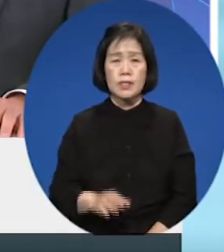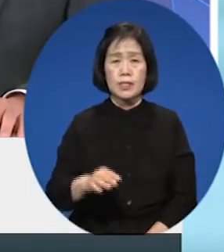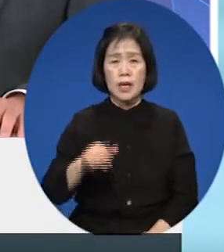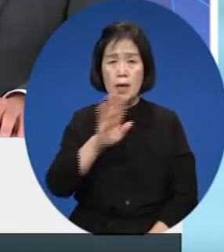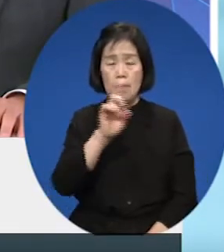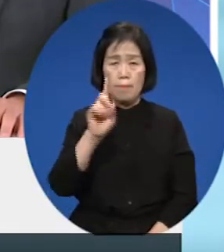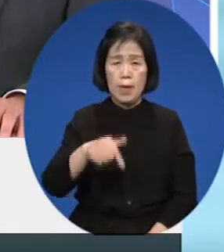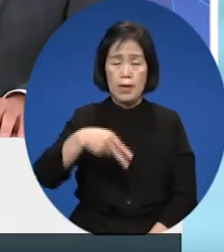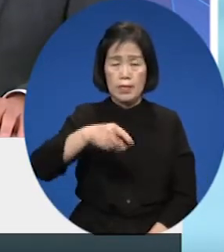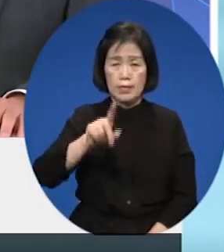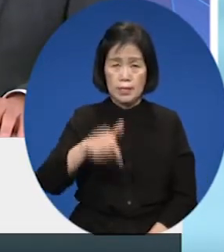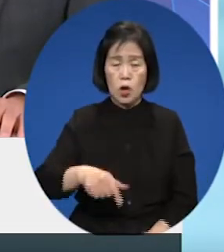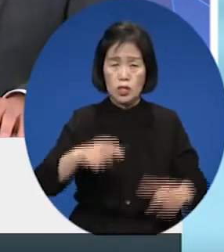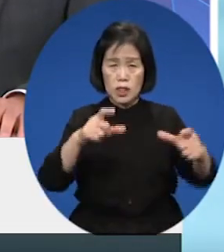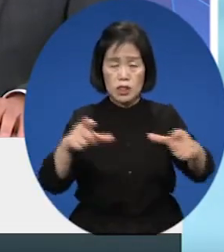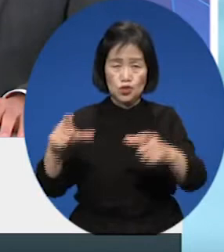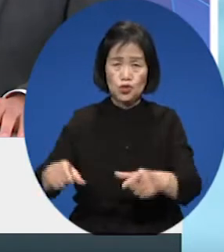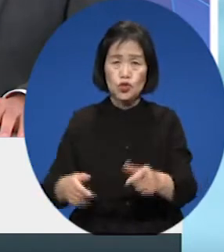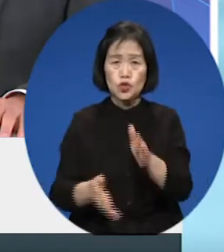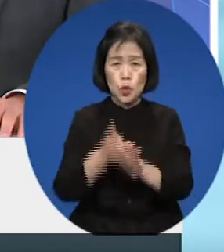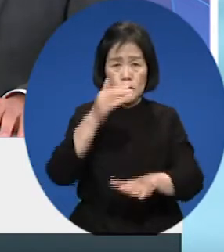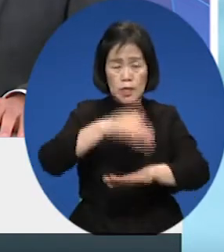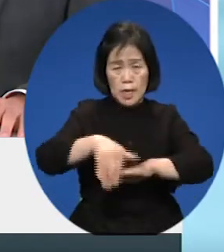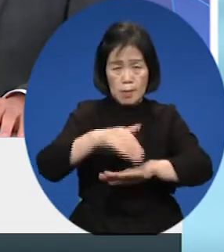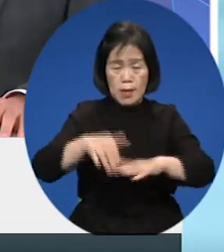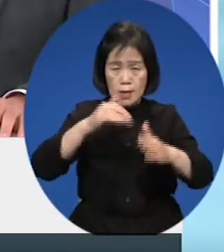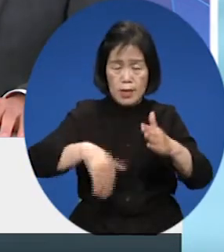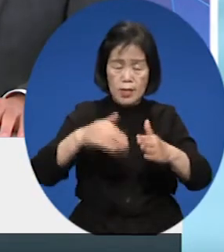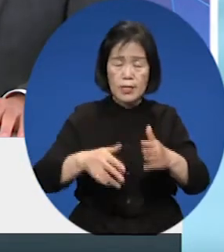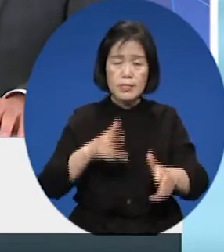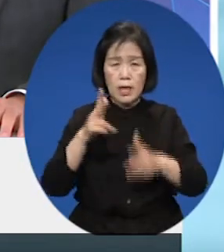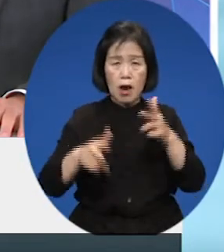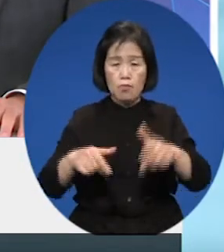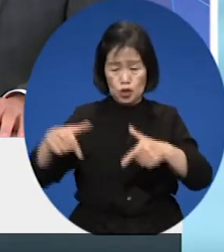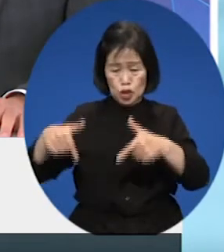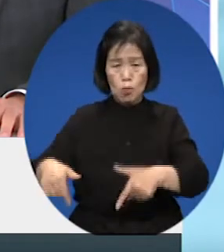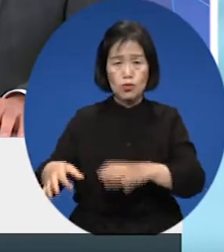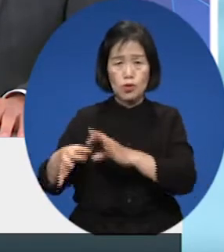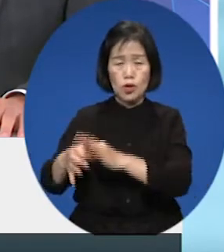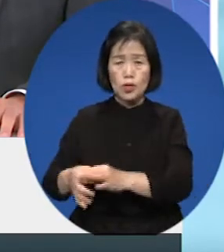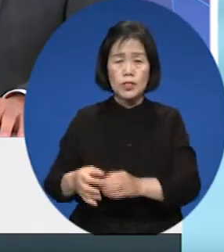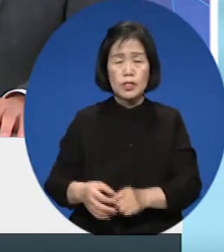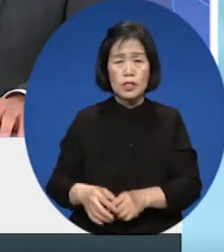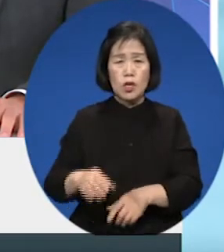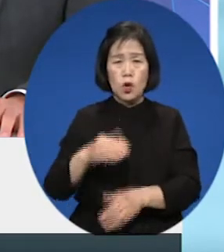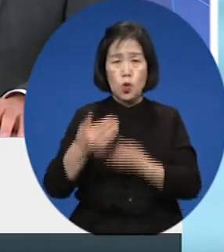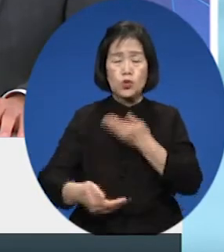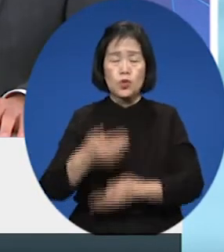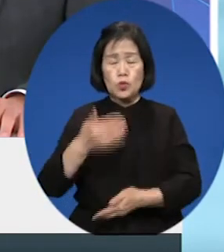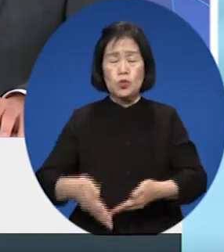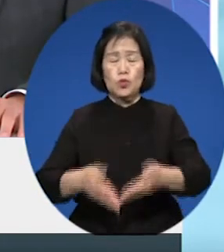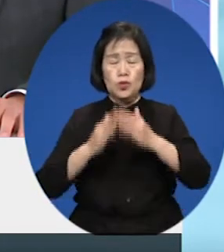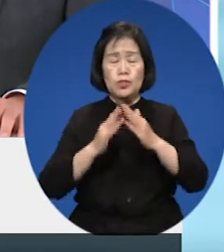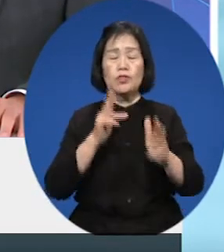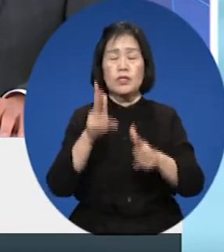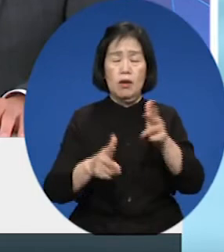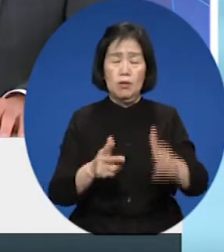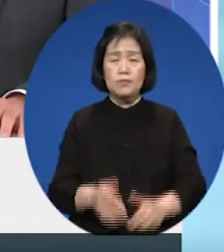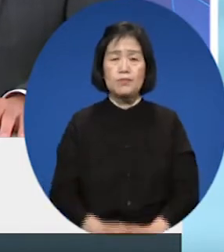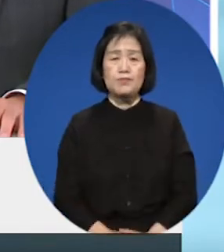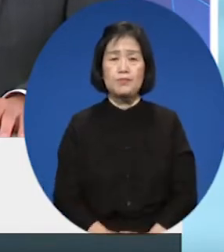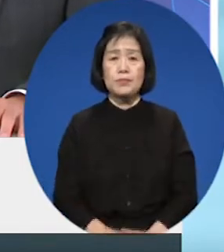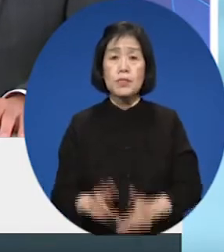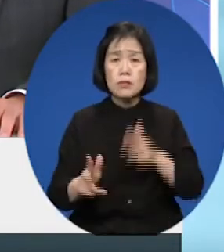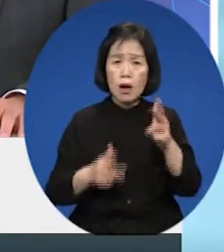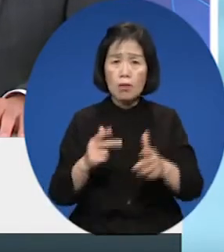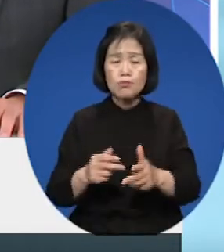백석 지구 10g 9 같은 도시계획 r 상업과 서부 권을 간 통하는 서울 양재 간 고속도로 건설사업이 있습니다 이 사업들 또한